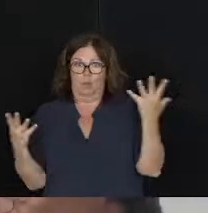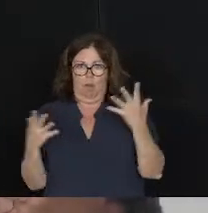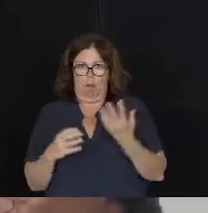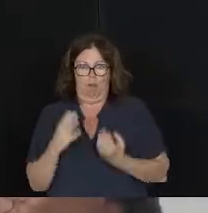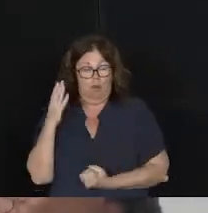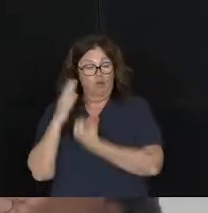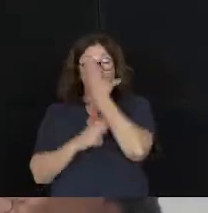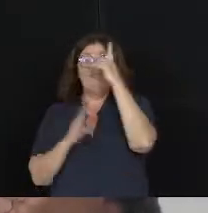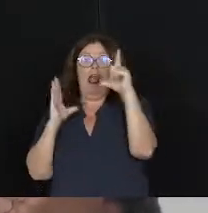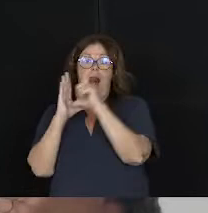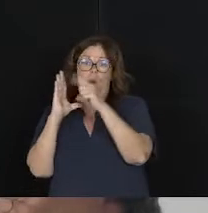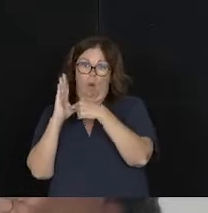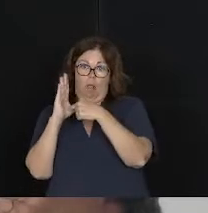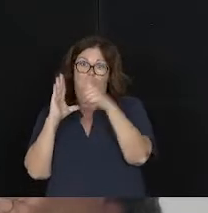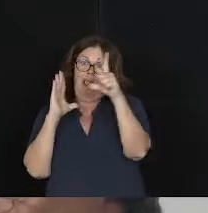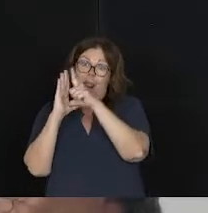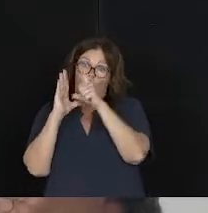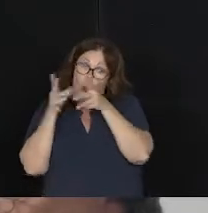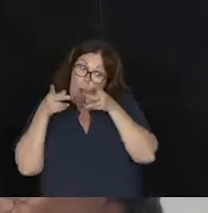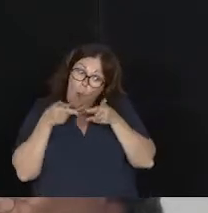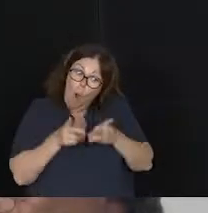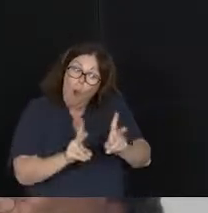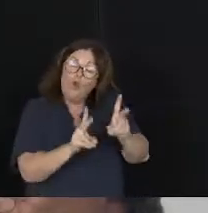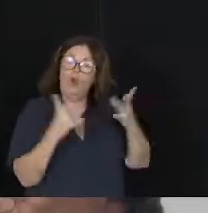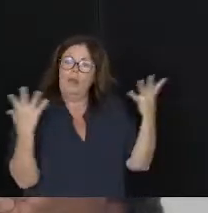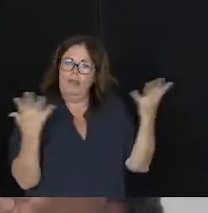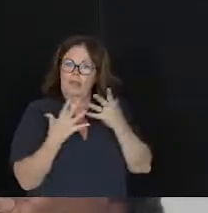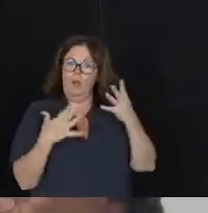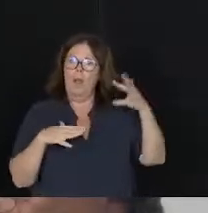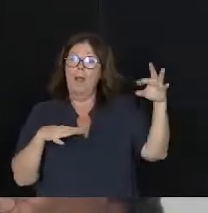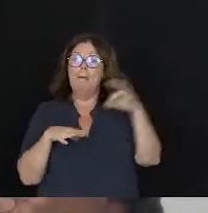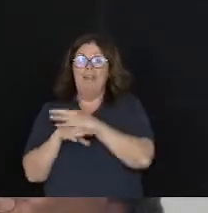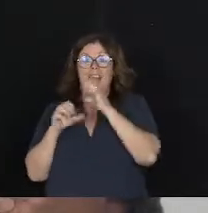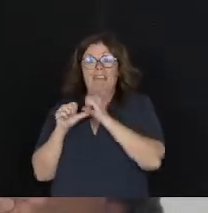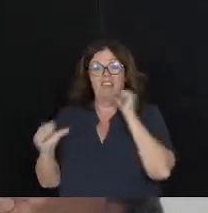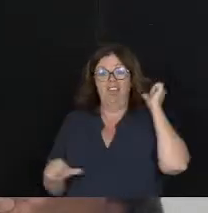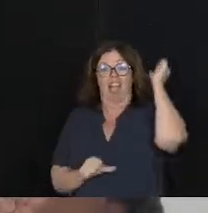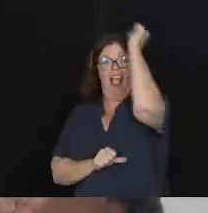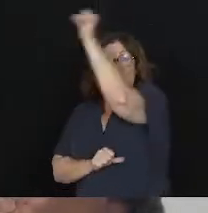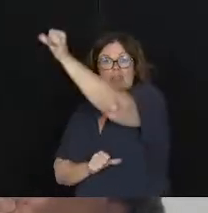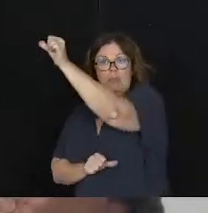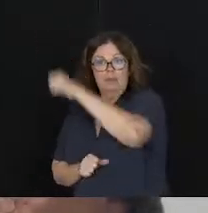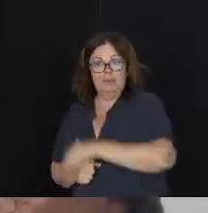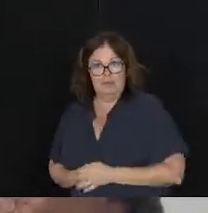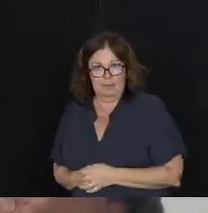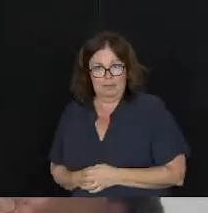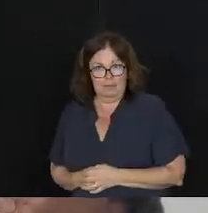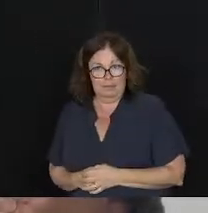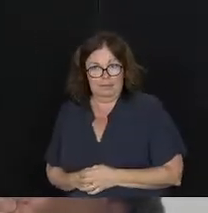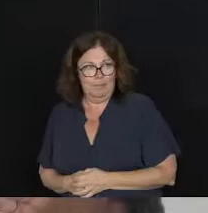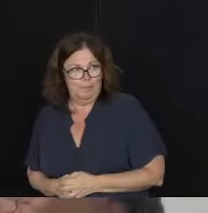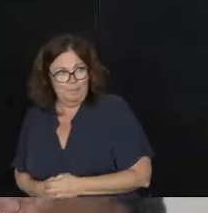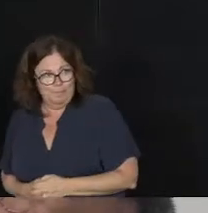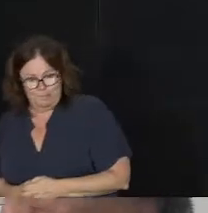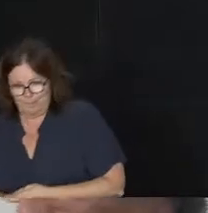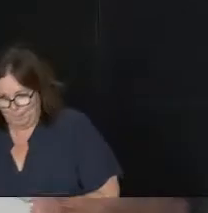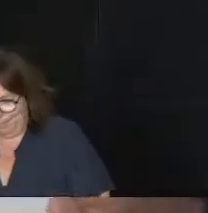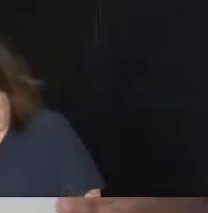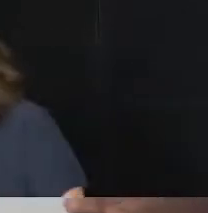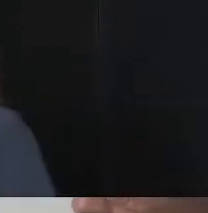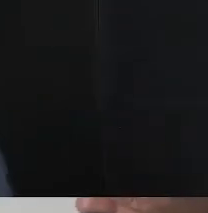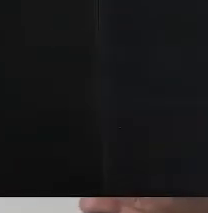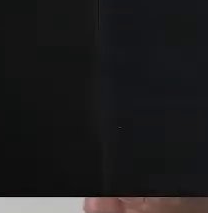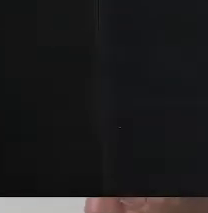une loi autorisant cette fois-ci le mariage par procuration démobilisée. Cette loi, elle est audacieuse parce